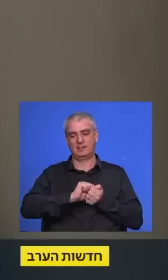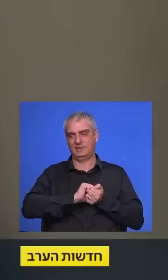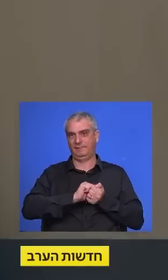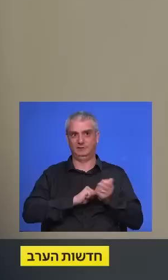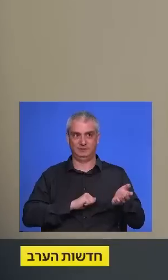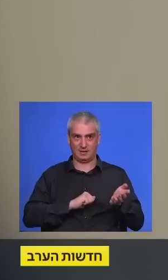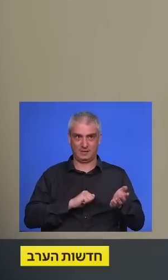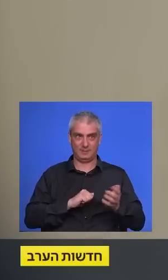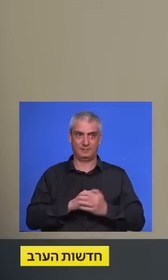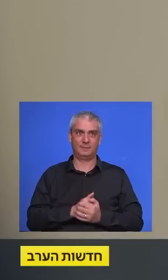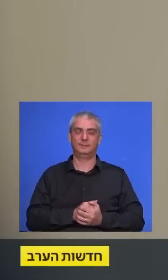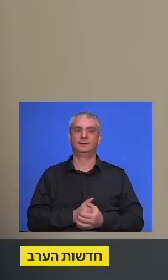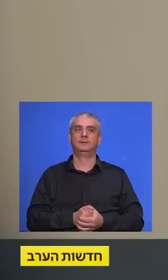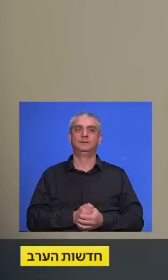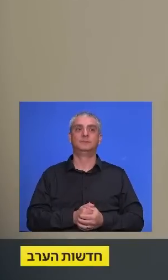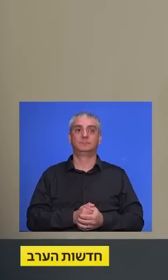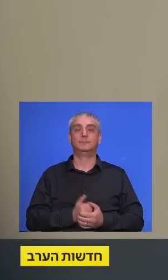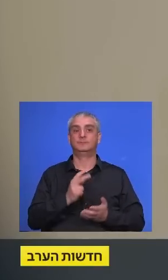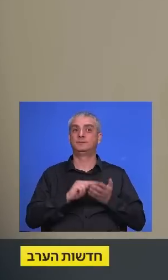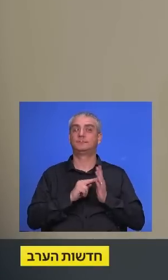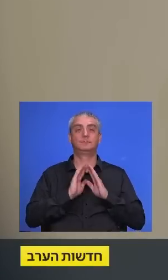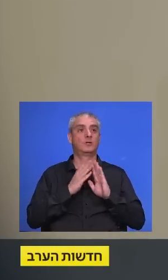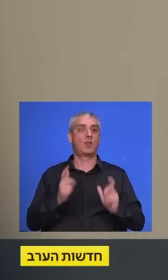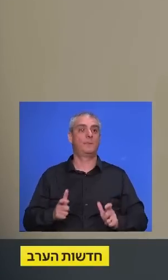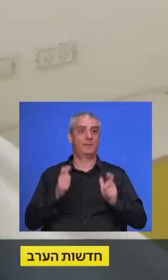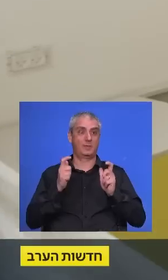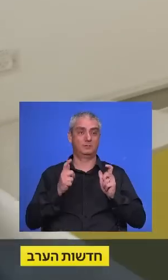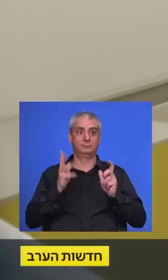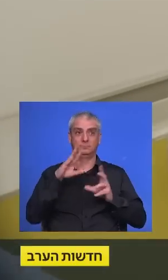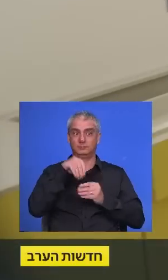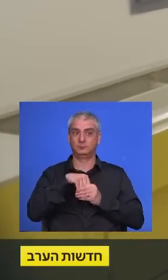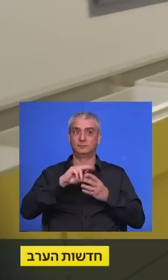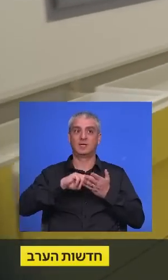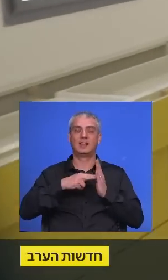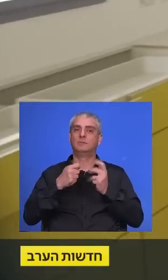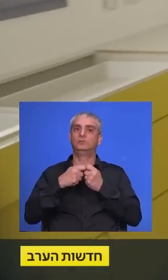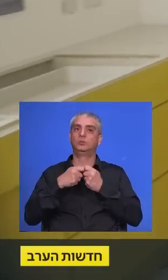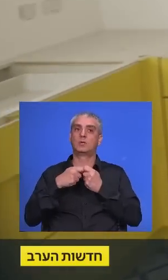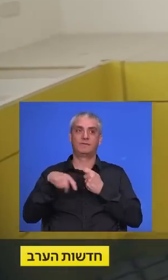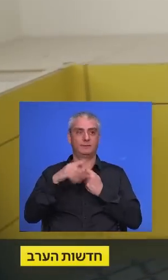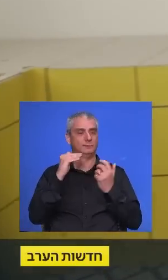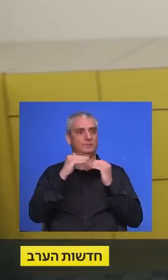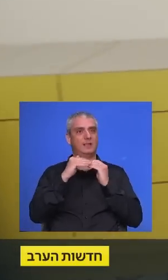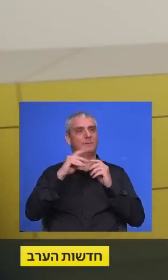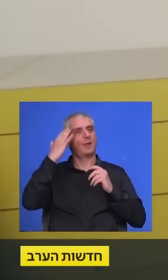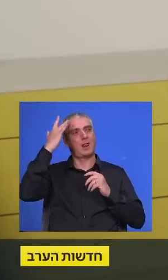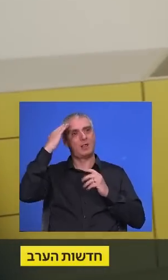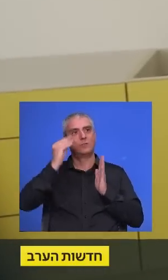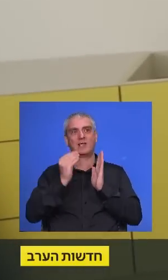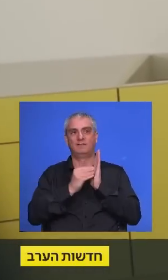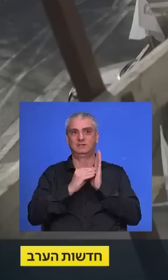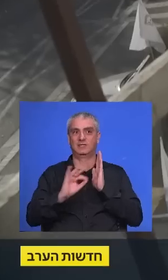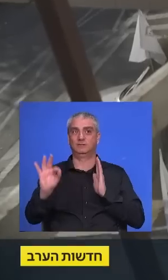כביסה. הם בעצם תכננו את הבניין שלהם כך שיכיל בתוכו חללים משותפים שיתאימו לחלומות ולצרכים